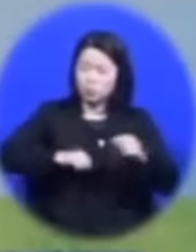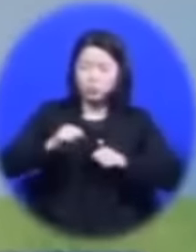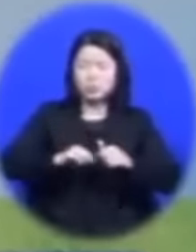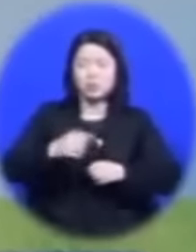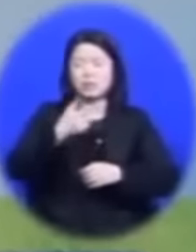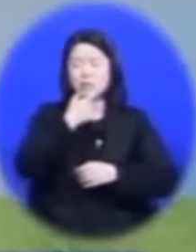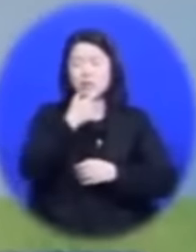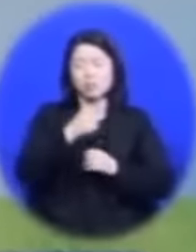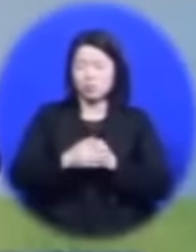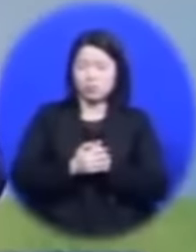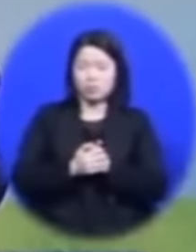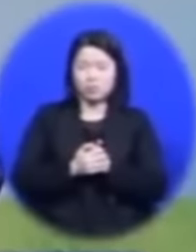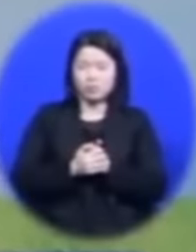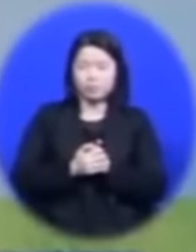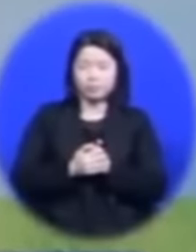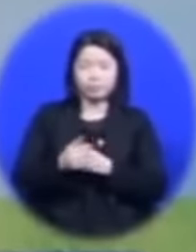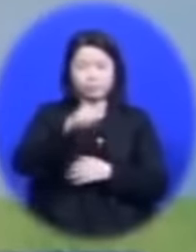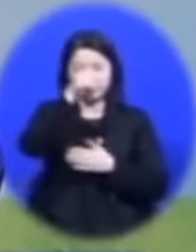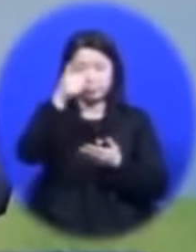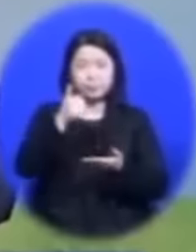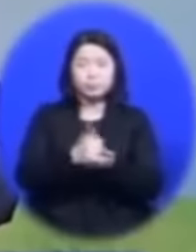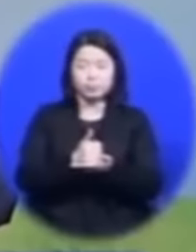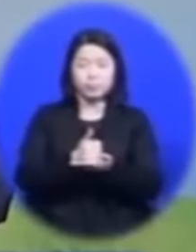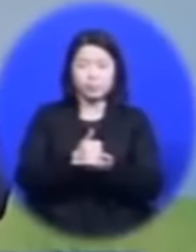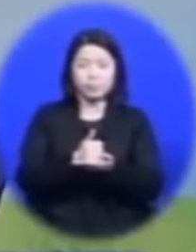않았습니다. 장로님들이